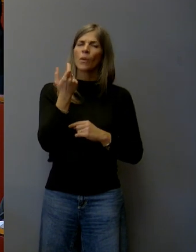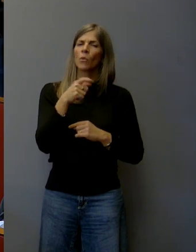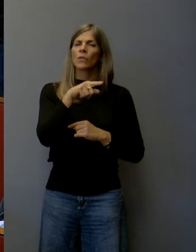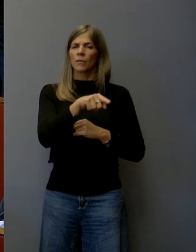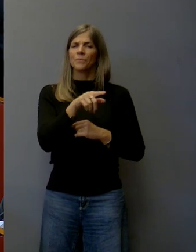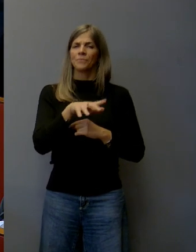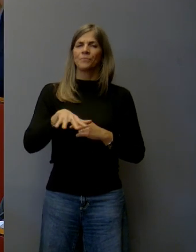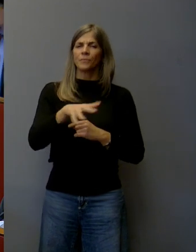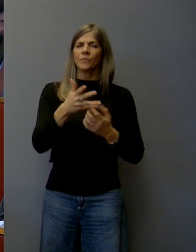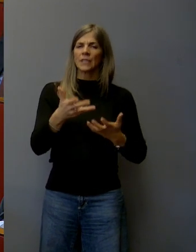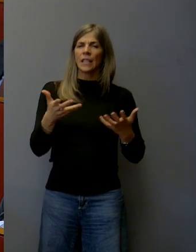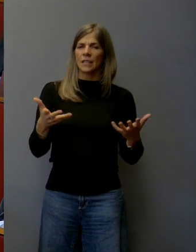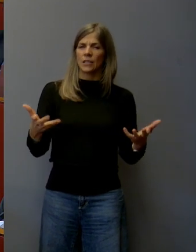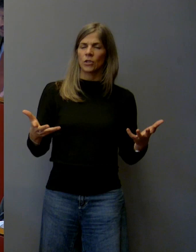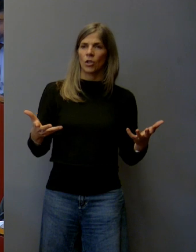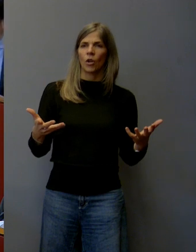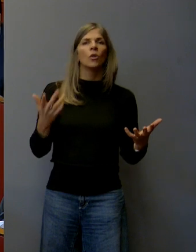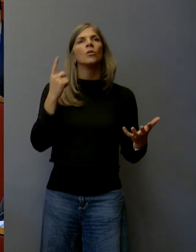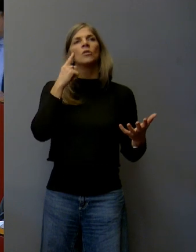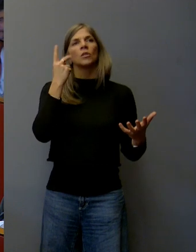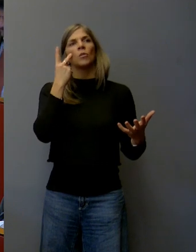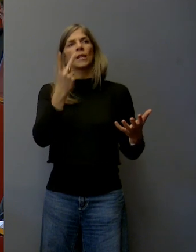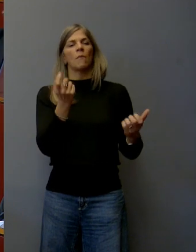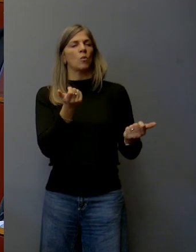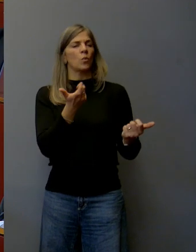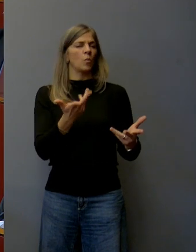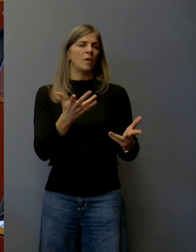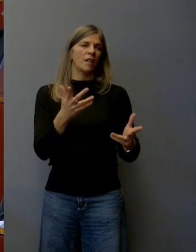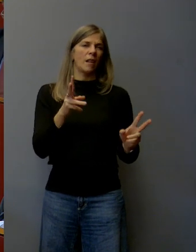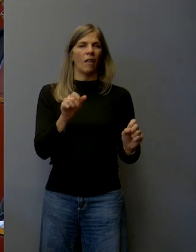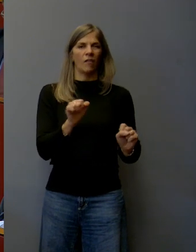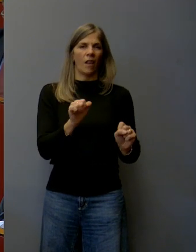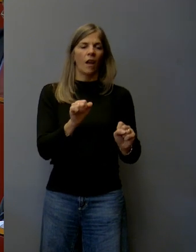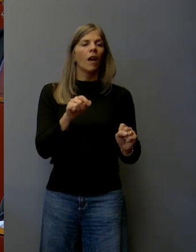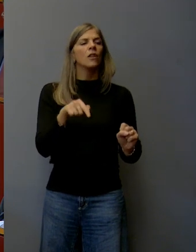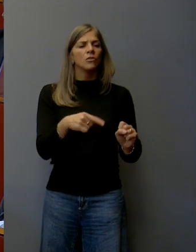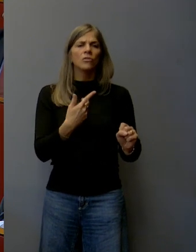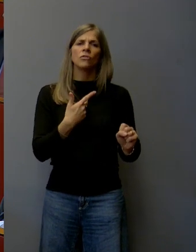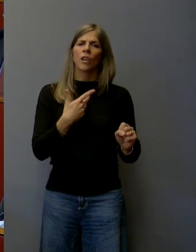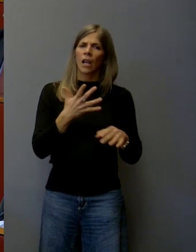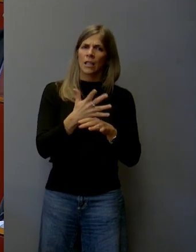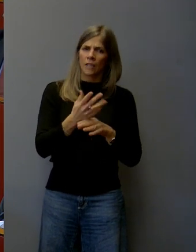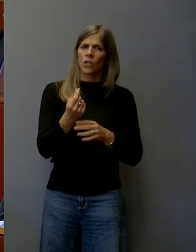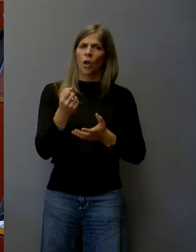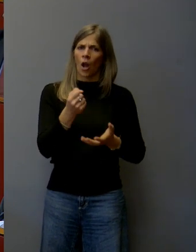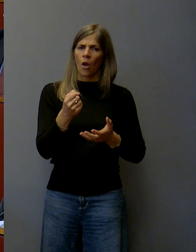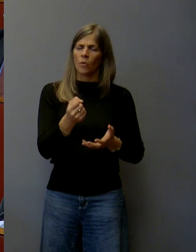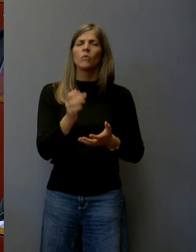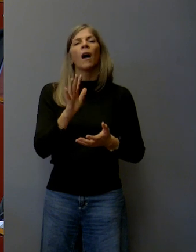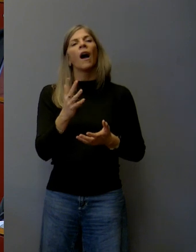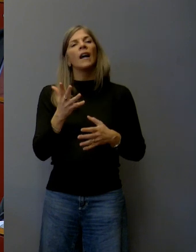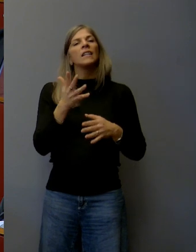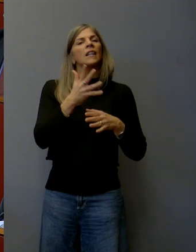che se guardassimo solo i numeri Freddi ha degli interventi economici Ma ripeto sono interventi che non hanno la cura